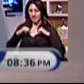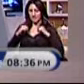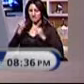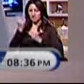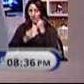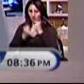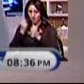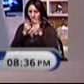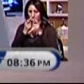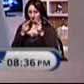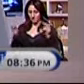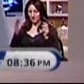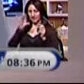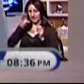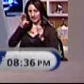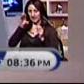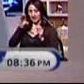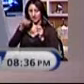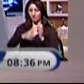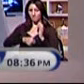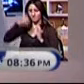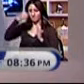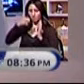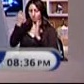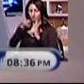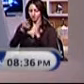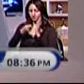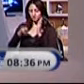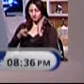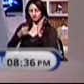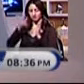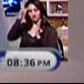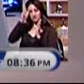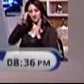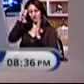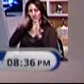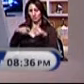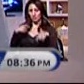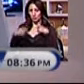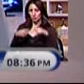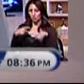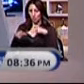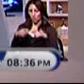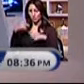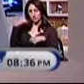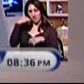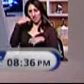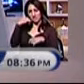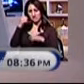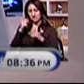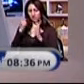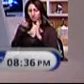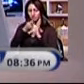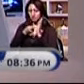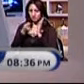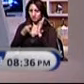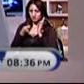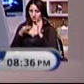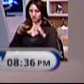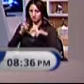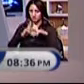والكاتب الكبير الذي أعاد الاعتبار للرواية المصرية في عصر تكنولوجيا الاتصال. مرة أخرى عاد إلى الحياة الأدبية